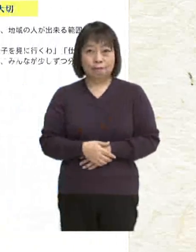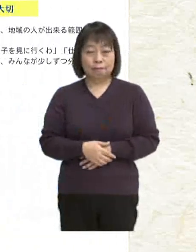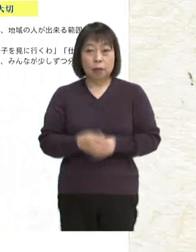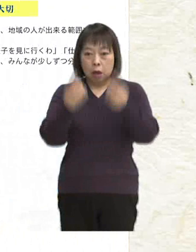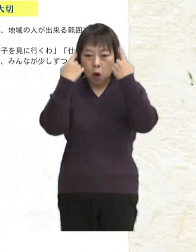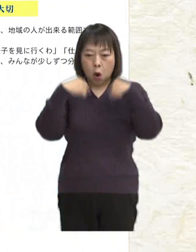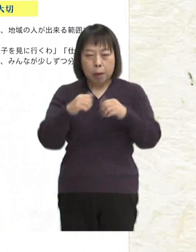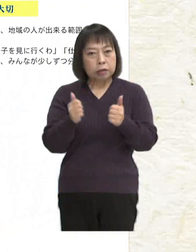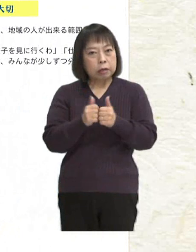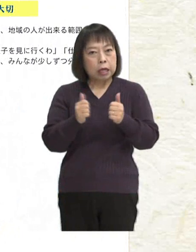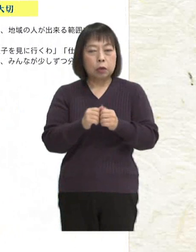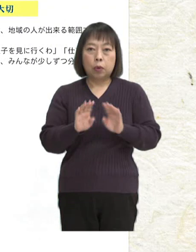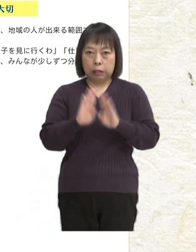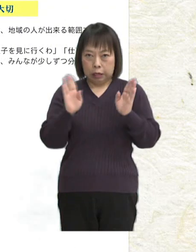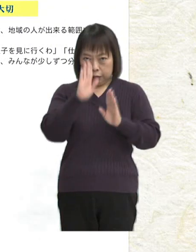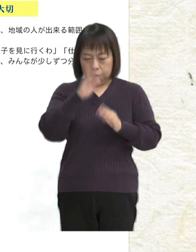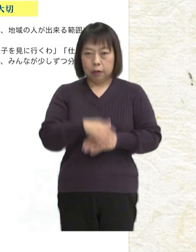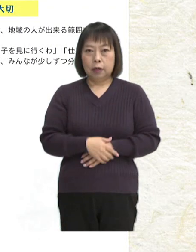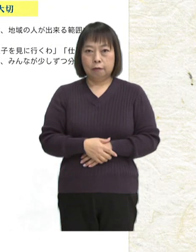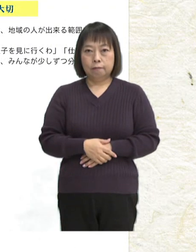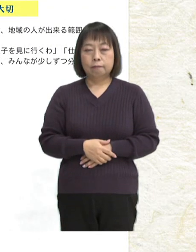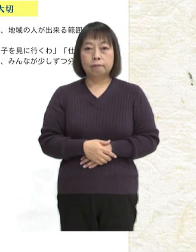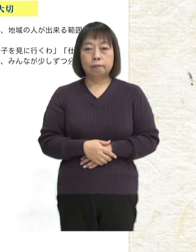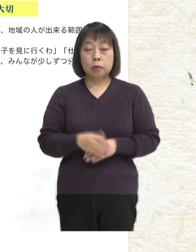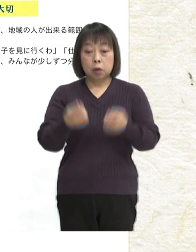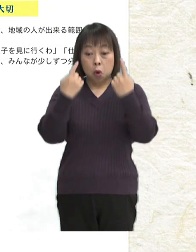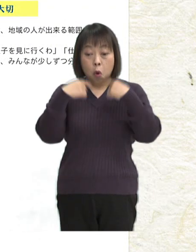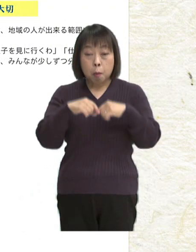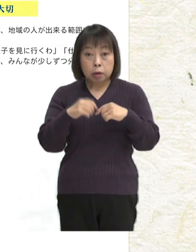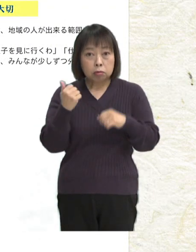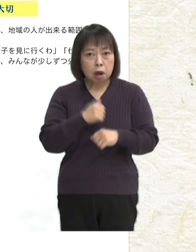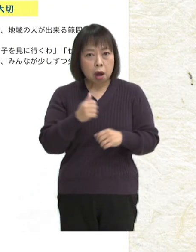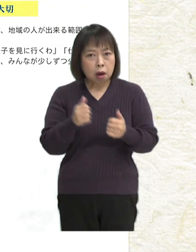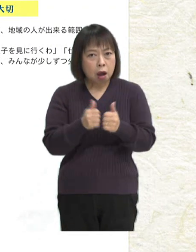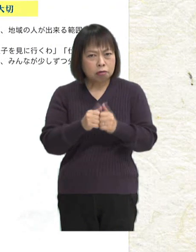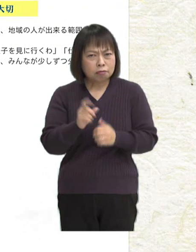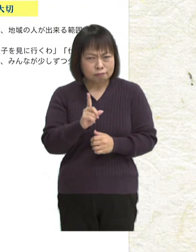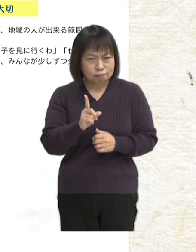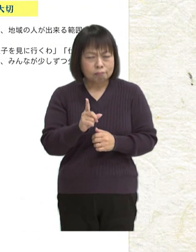個別会議を開きましょう。個別会議って、